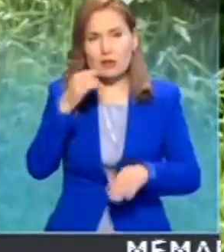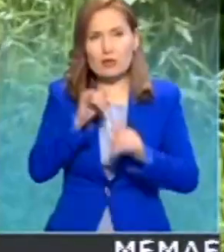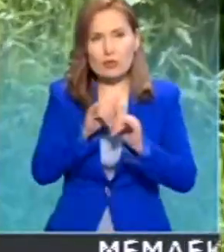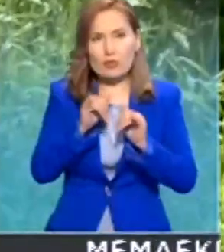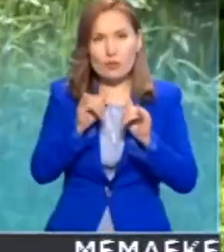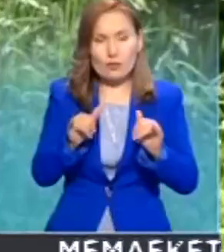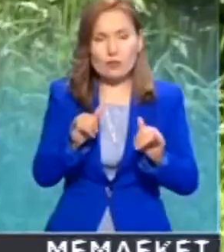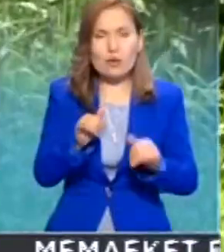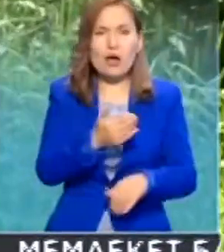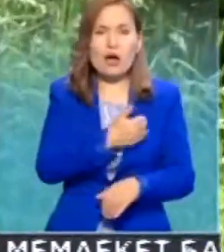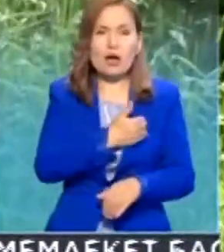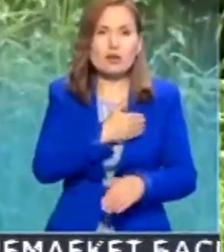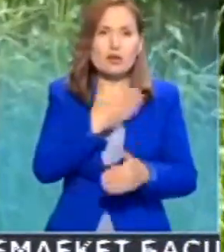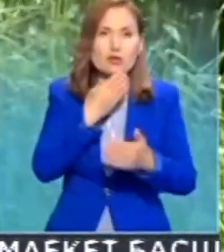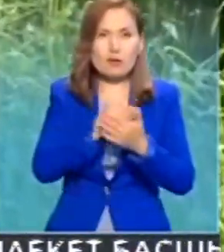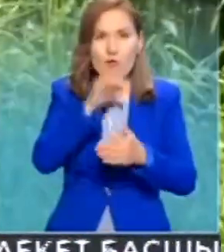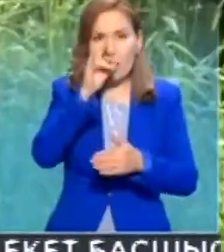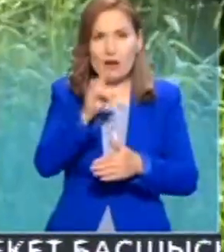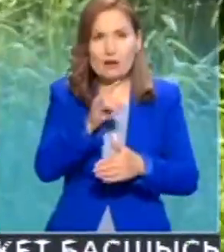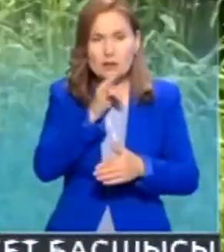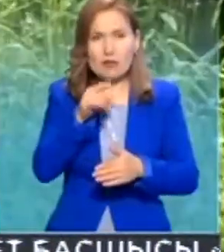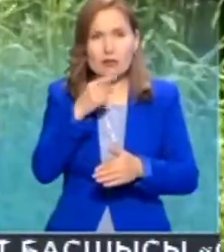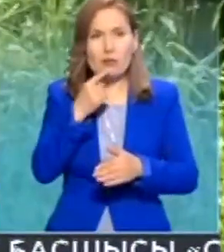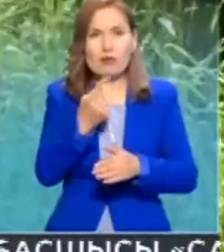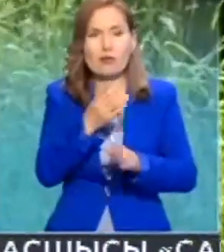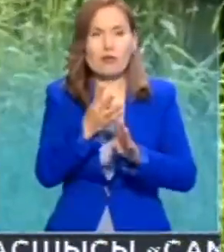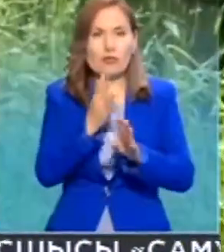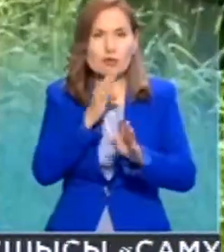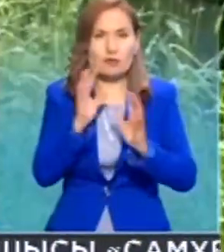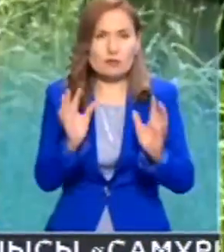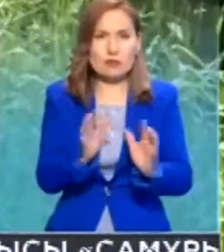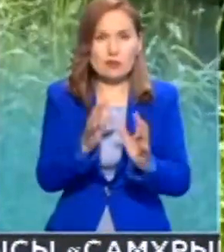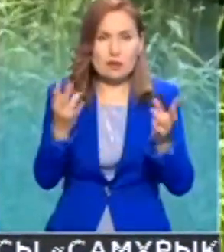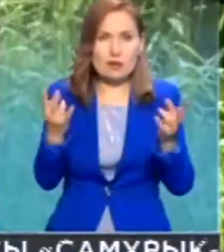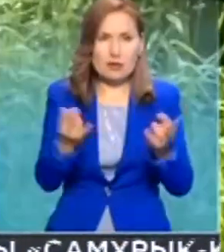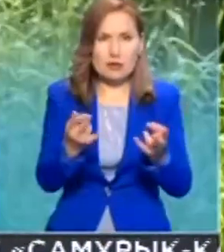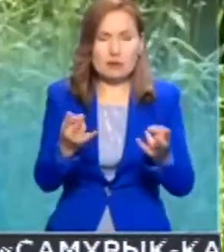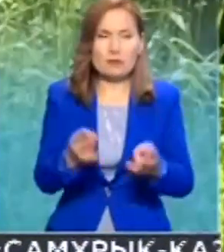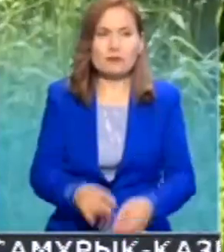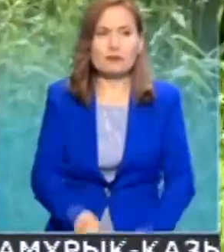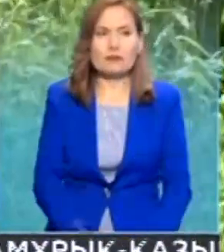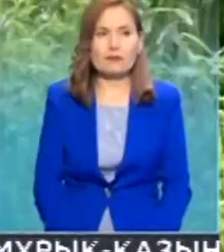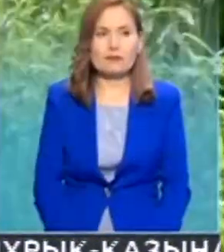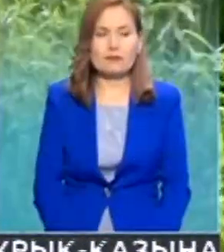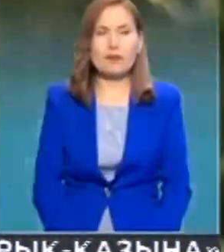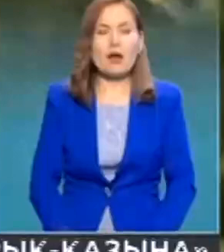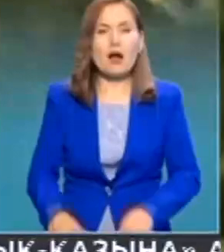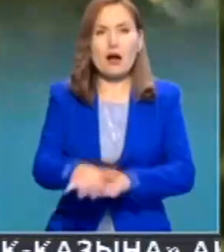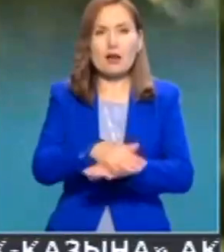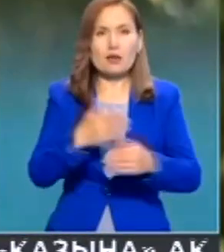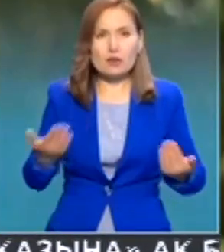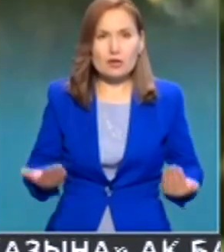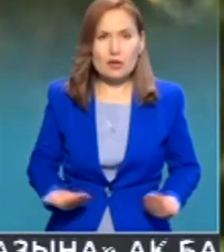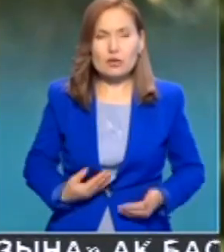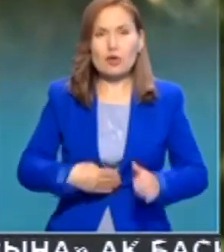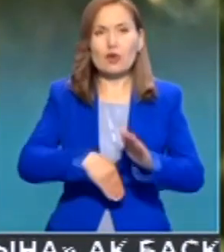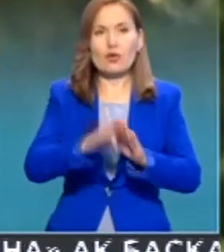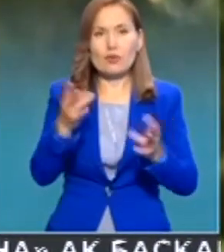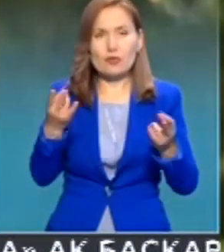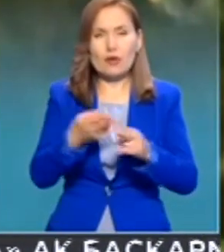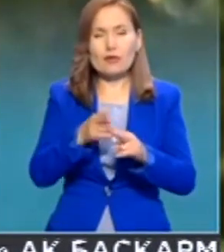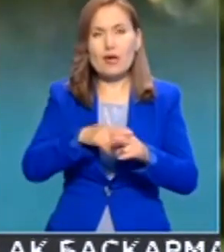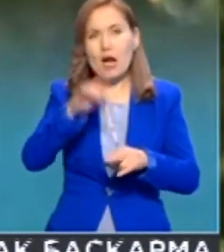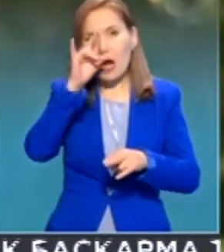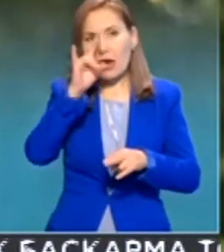енді мақсатымыз сол, тіліміз енді бірінші орында тұрса екен дейміз. Сол енді халық жағдайын ойласа. Халықтың ойы мен